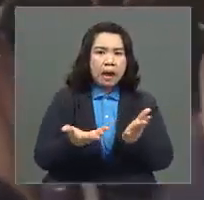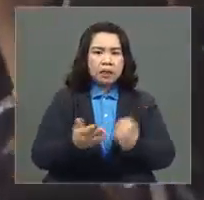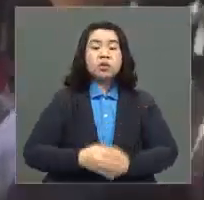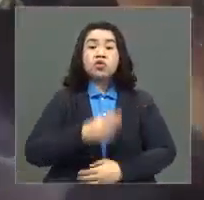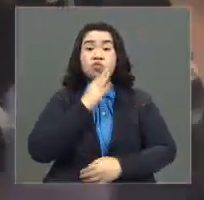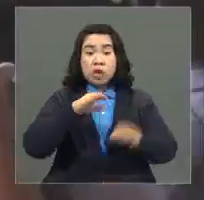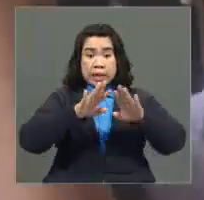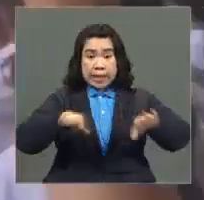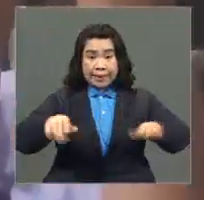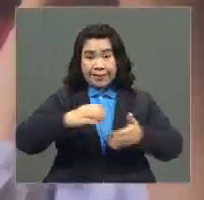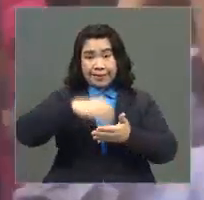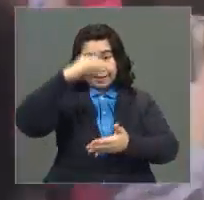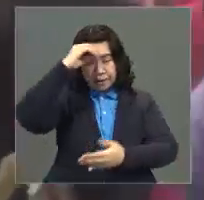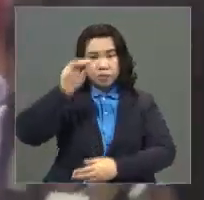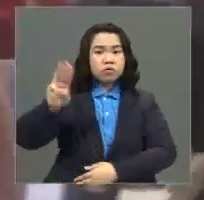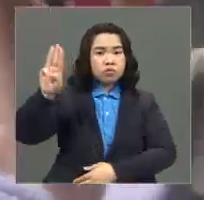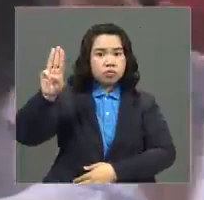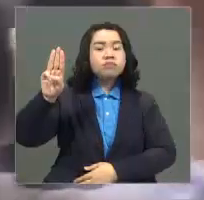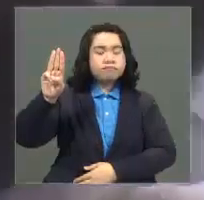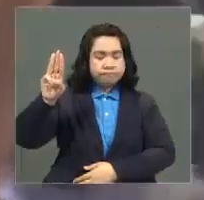เอ่อตำรวจมีอำนาจหน้าที่ในการส่วนขาข่าวเพื่อป้องกันไม่ให้เกิดความวุ่นวายหักเชื่อได้ว่าจะมีการกระทำผิดส่วนกรณีที่นักเรียนชู3นิ้วในสถานศึกษาก็ถือว่าเป็นการแสดงความคิดเห็นตามสิทธิทางการเมืองค่ะ